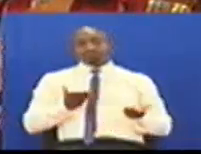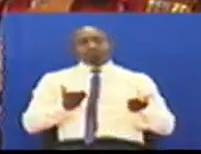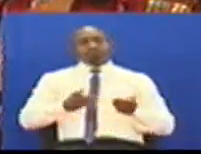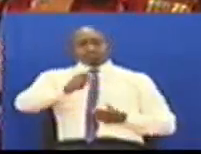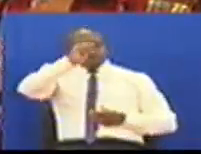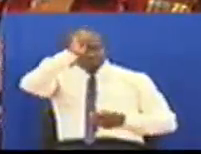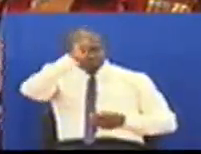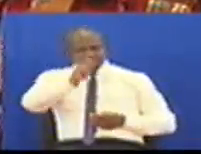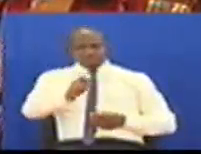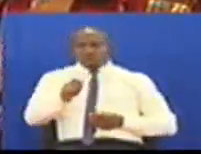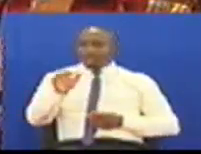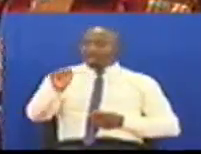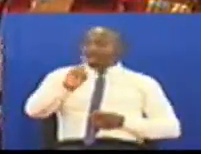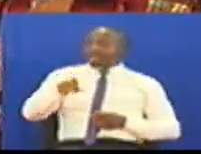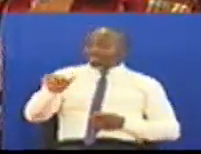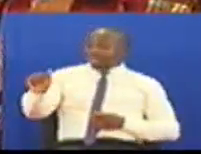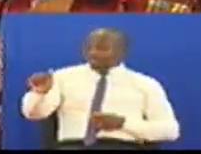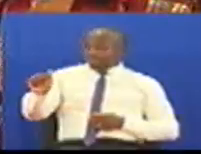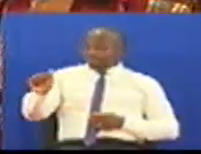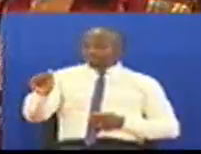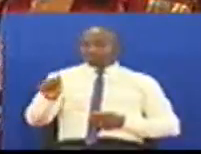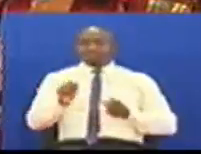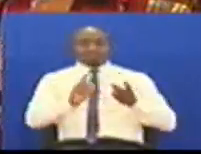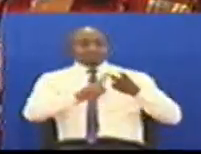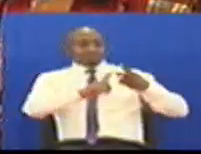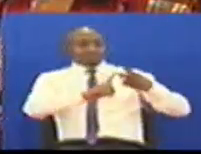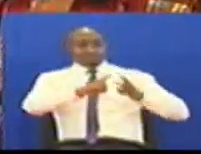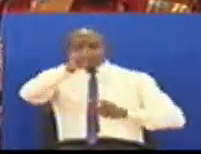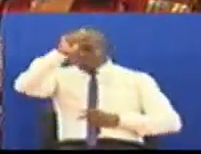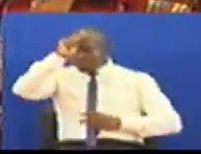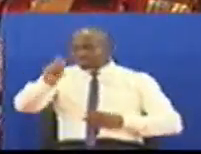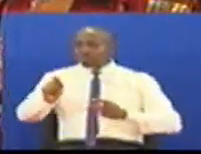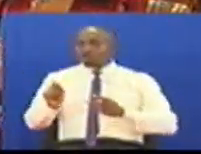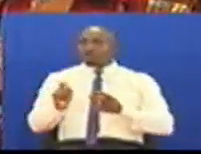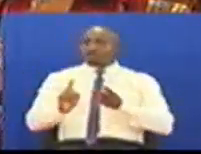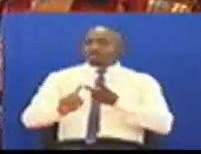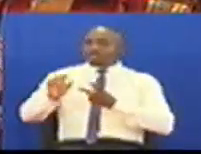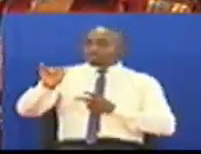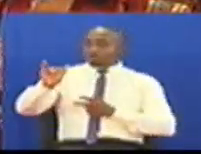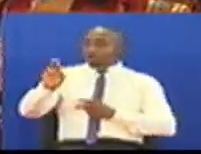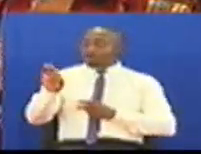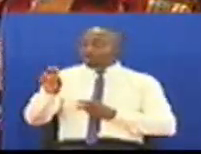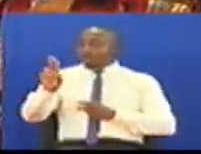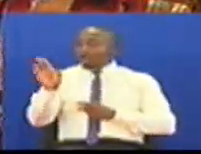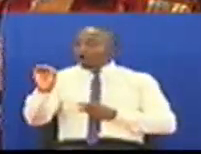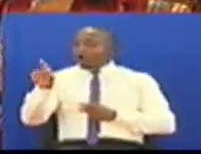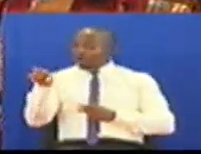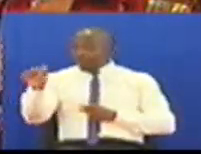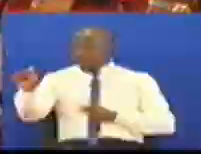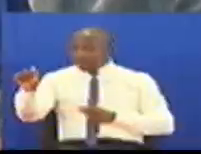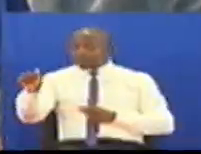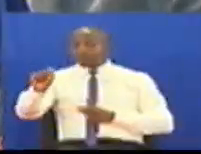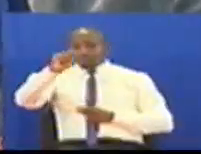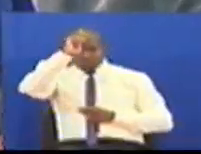Mheshimiwa Aza Hilal Hamad atafuatiwa na mheshimiwa Pasco Yohana Haonga. Mheshimiwa